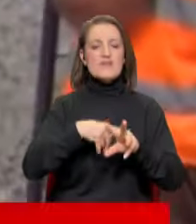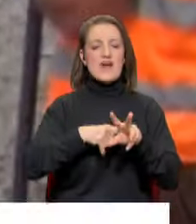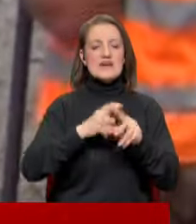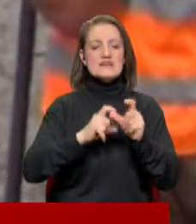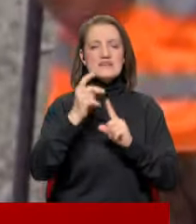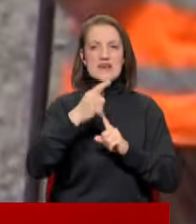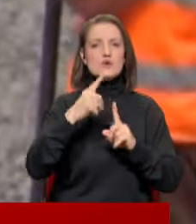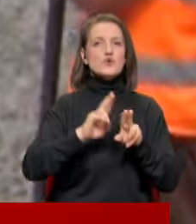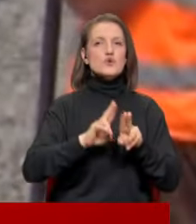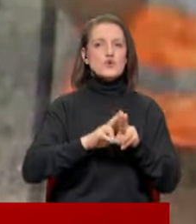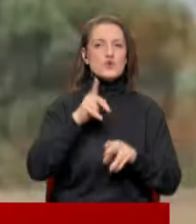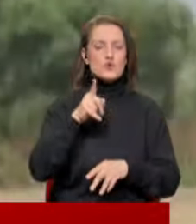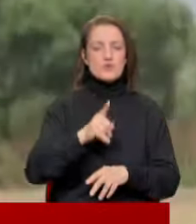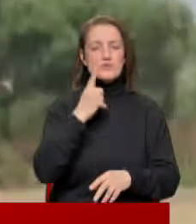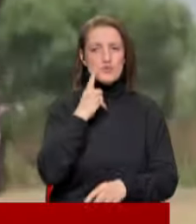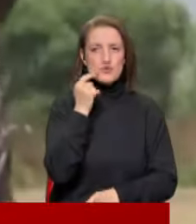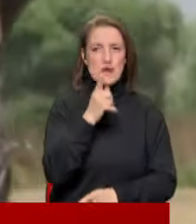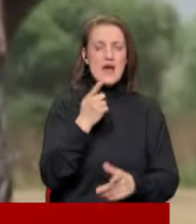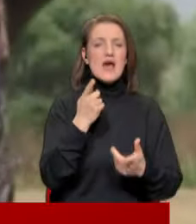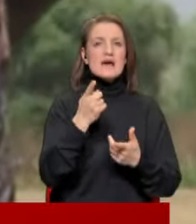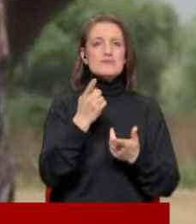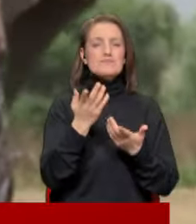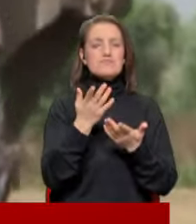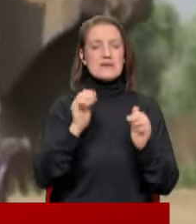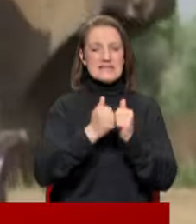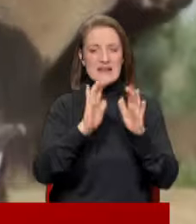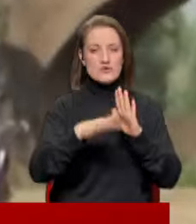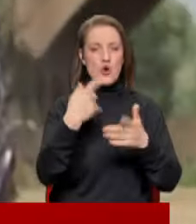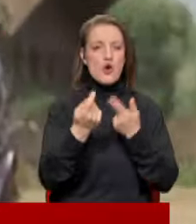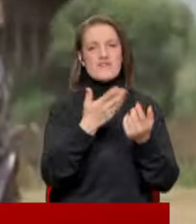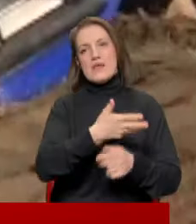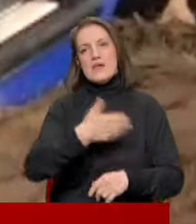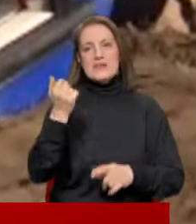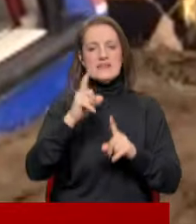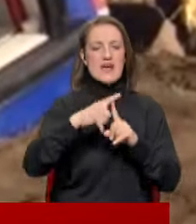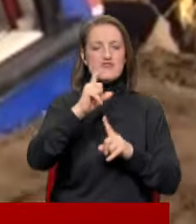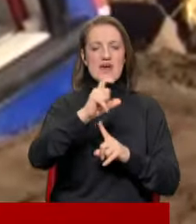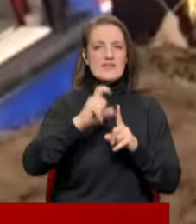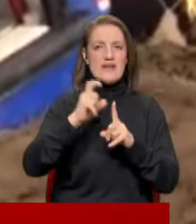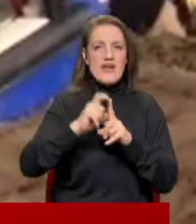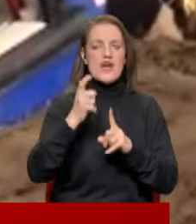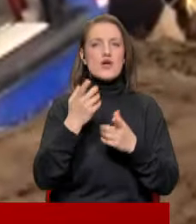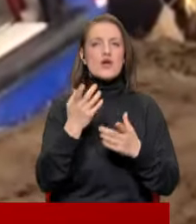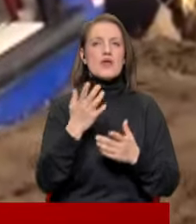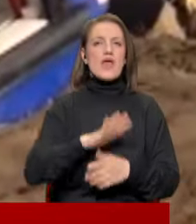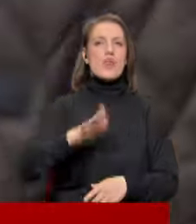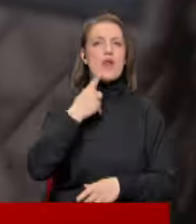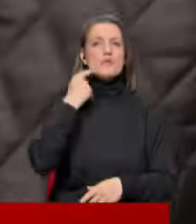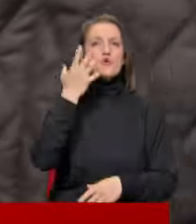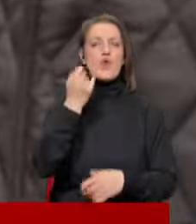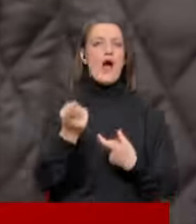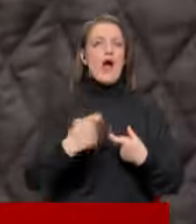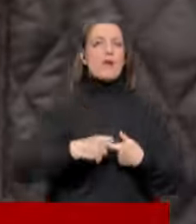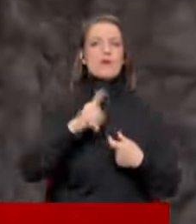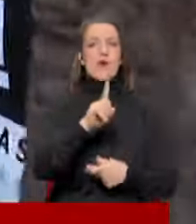taşımacılık müdürü Ken kaza sonrası görevden alındı Bir hafta önce tcdd'ye genel müdür olarak atandı aileler hem